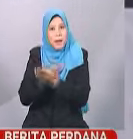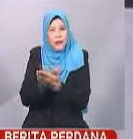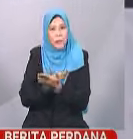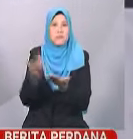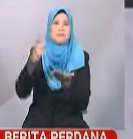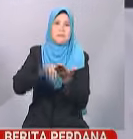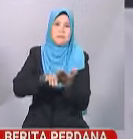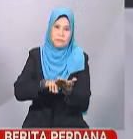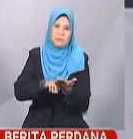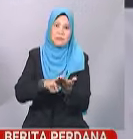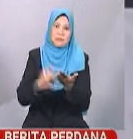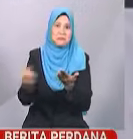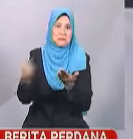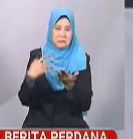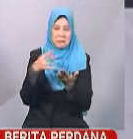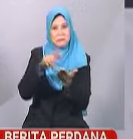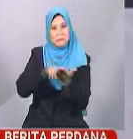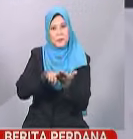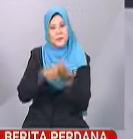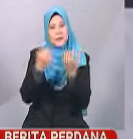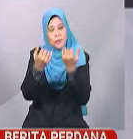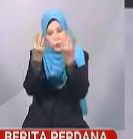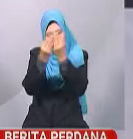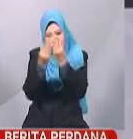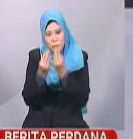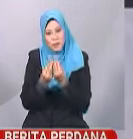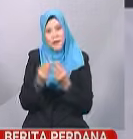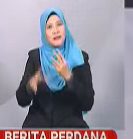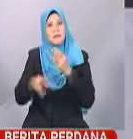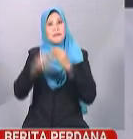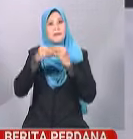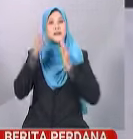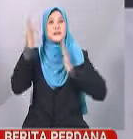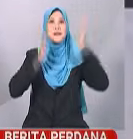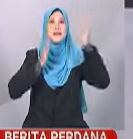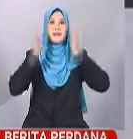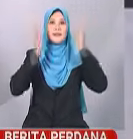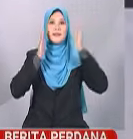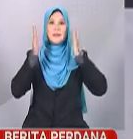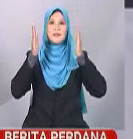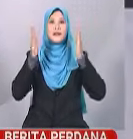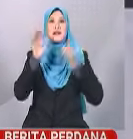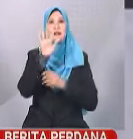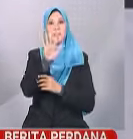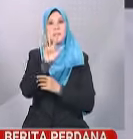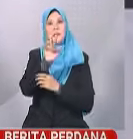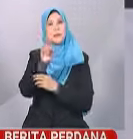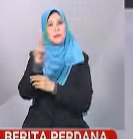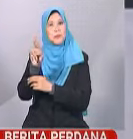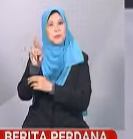dilaporkan. Ini menjadikan jumlah kes positif COVID-19 di Malaysia adalah sebanyak